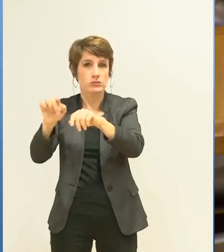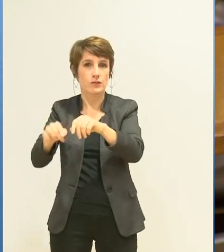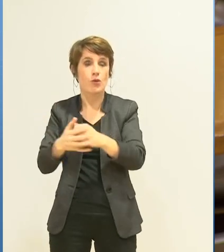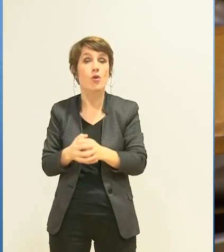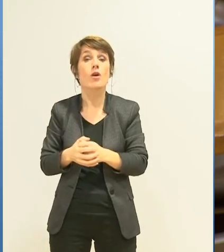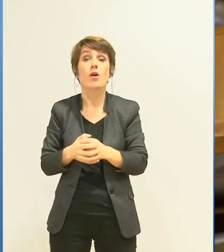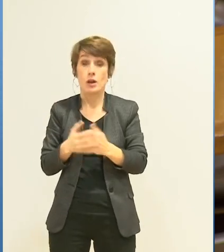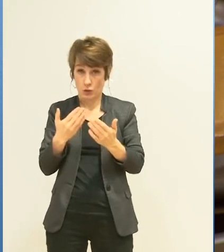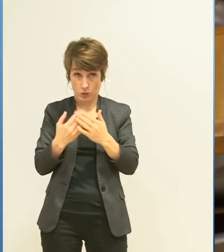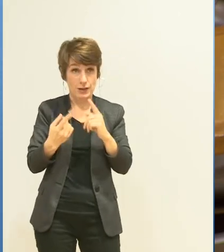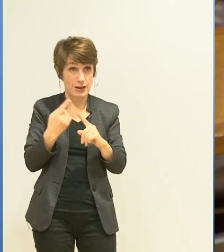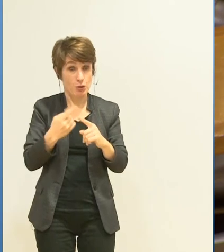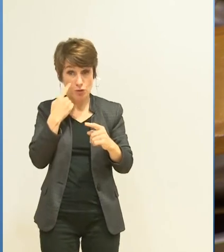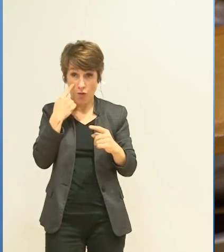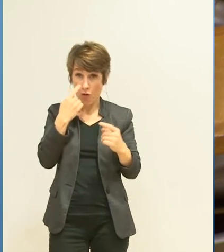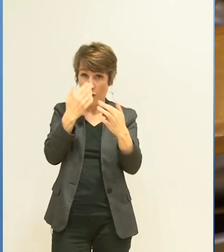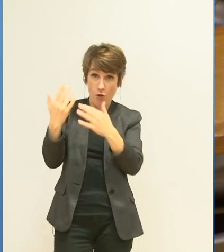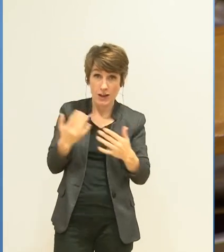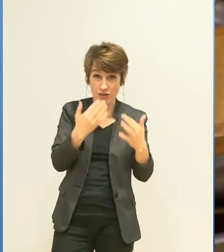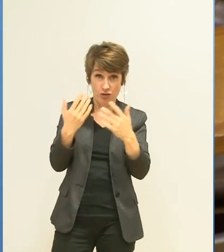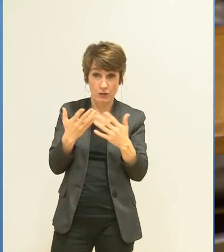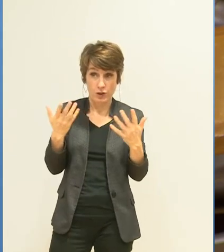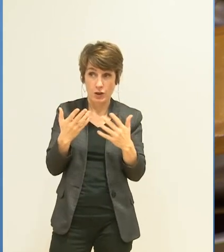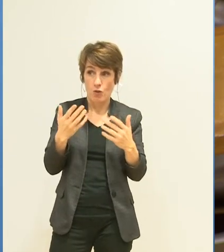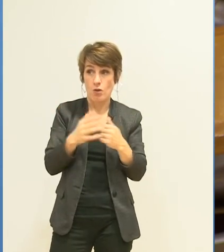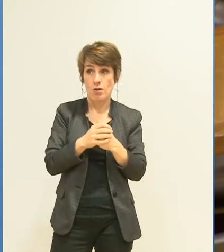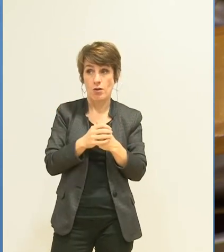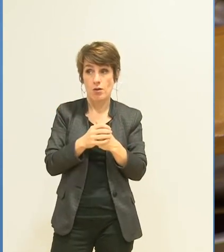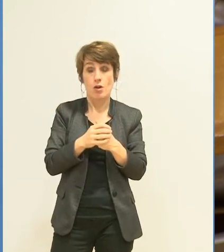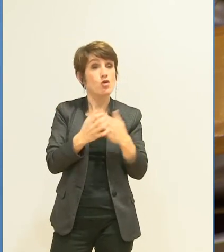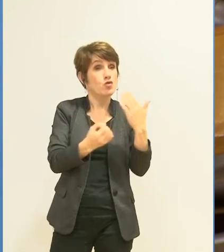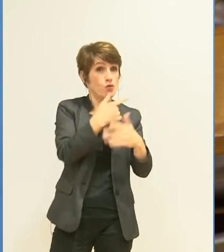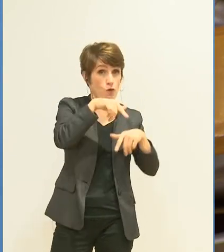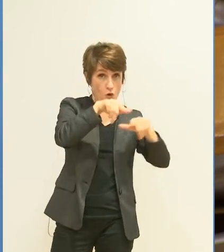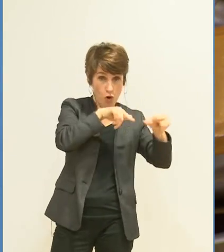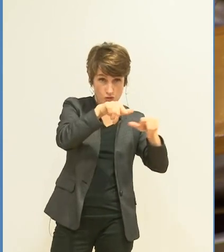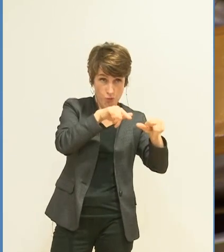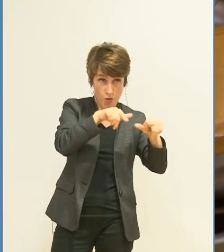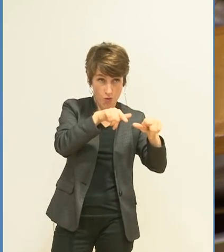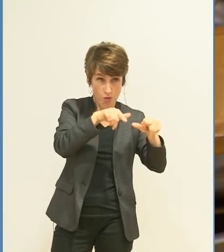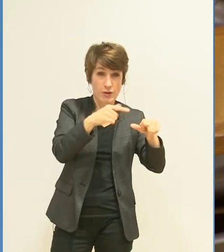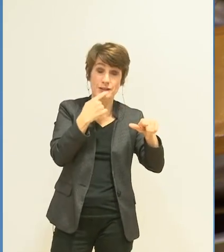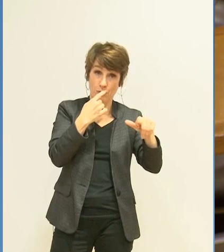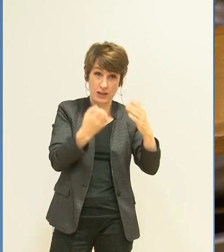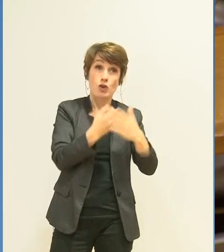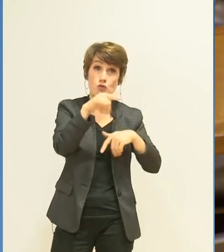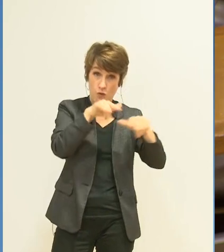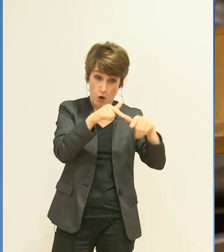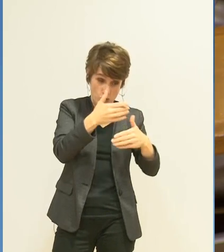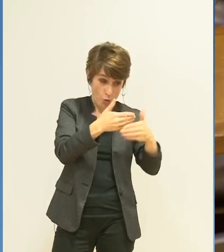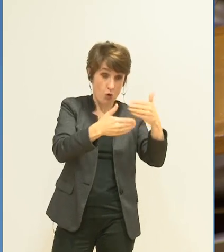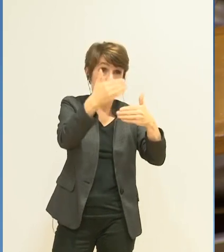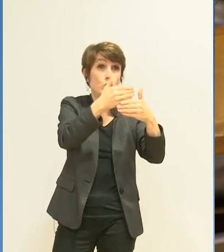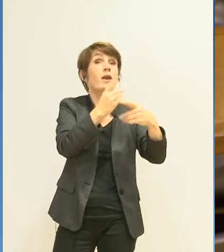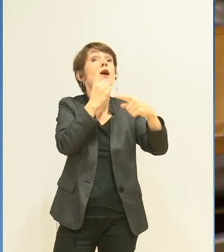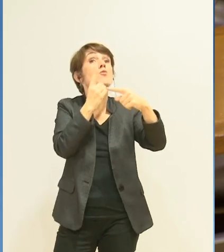on regarde les chiffres de logement il faut bien à la fois quand on parle de nouveaux logements considérés les nouveaux logements construits mais